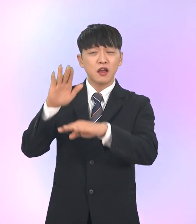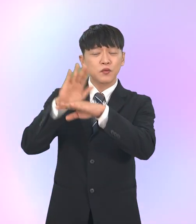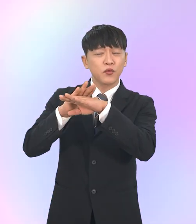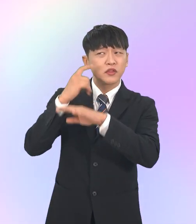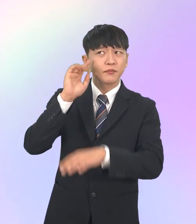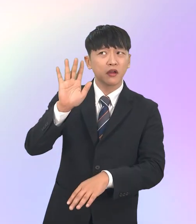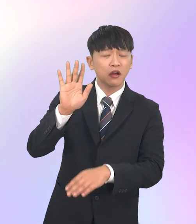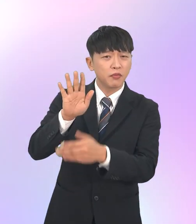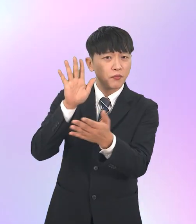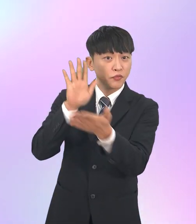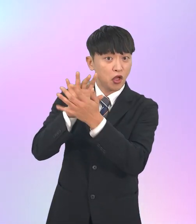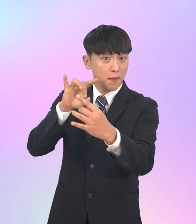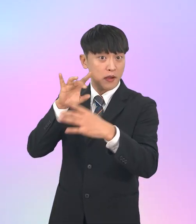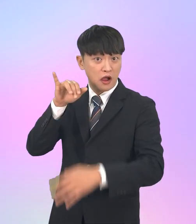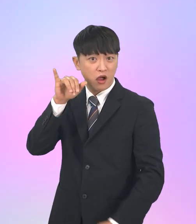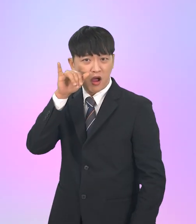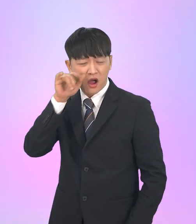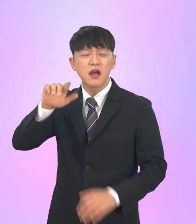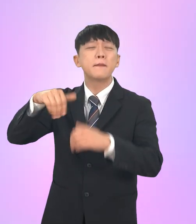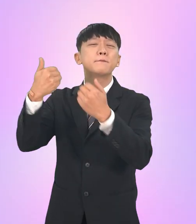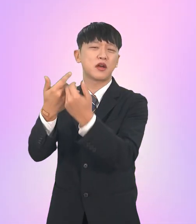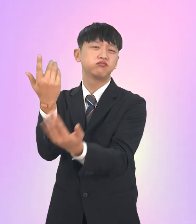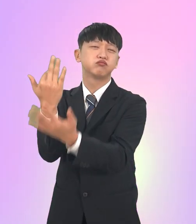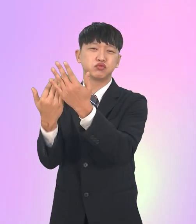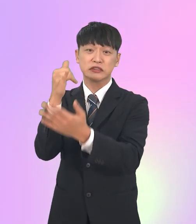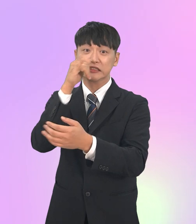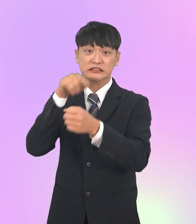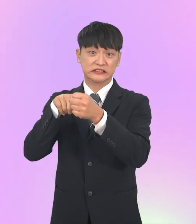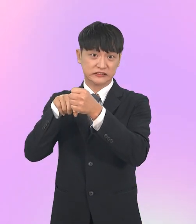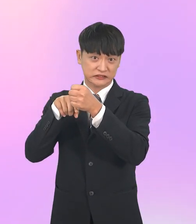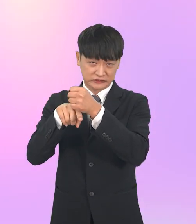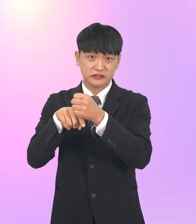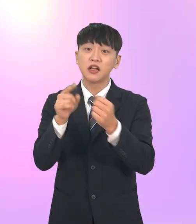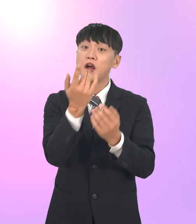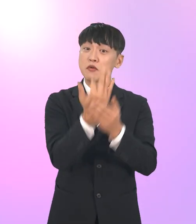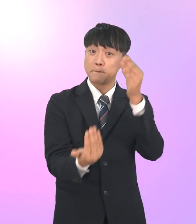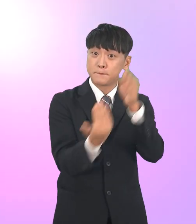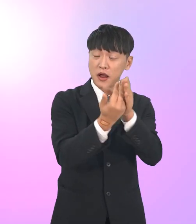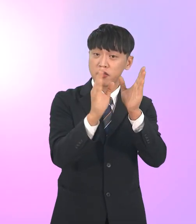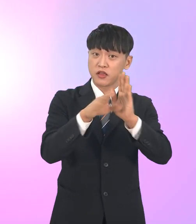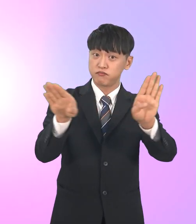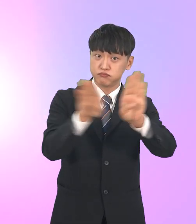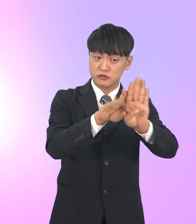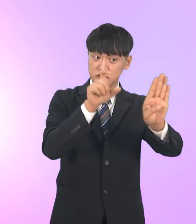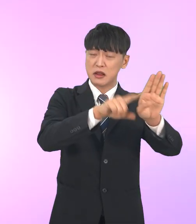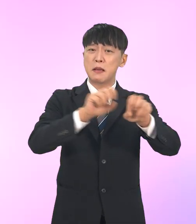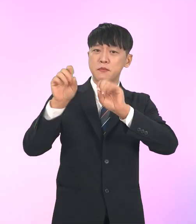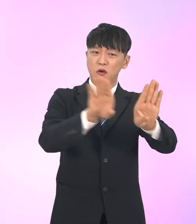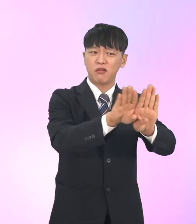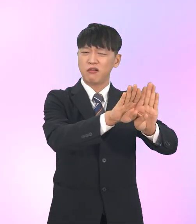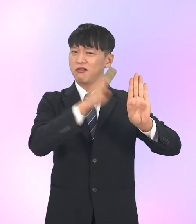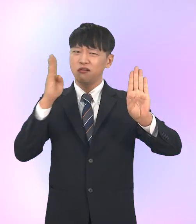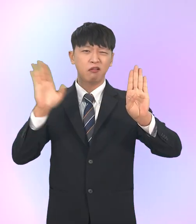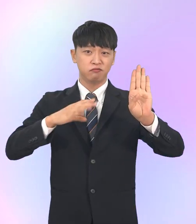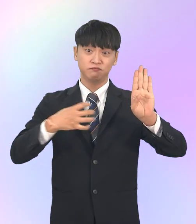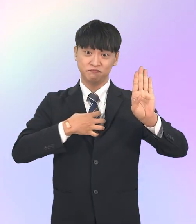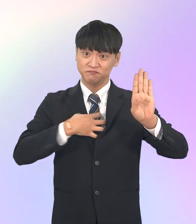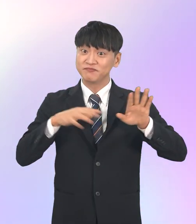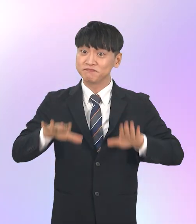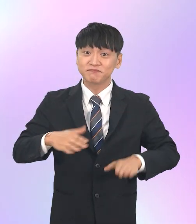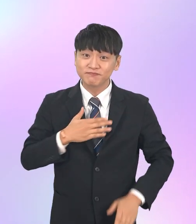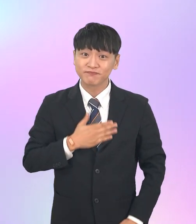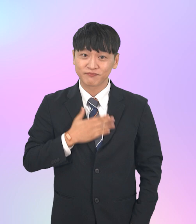손에 열기가 느껴지면 반대쪽에도 불이 나고 있다는 겁니다. 화재 발생 시 닫혀있는 문을 바로 열면 안 된다는 거